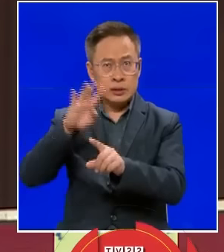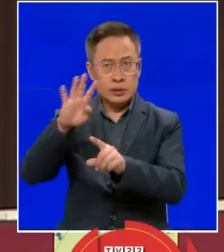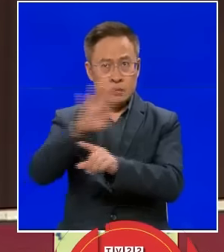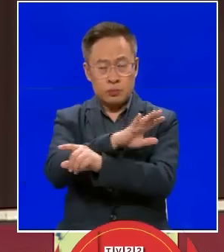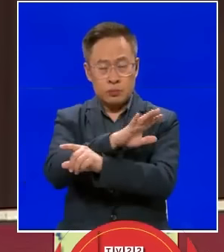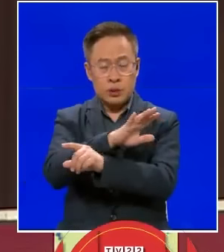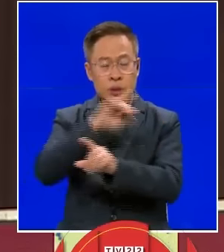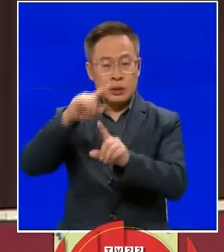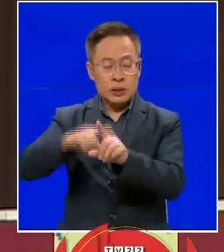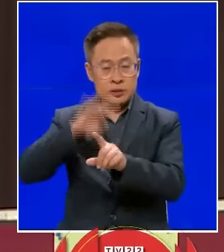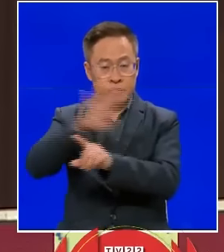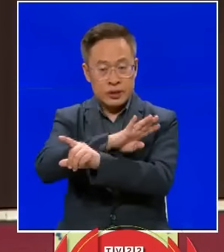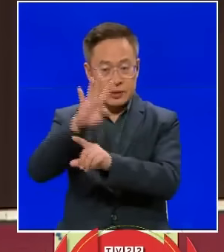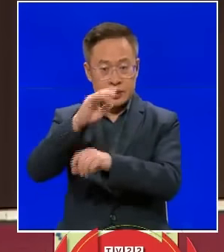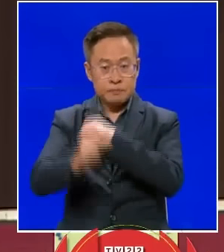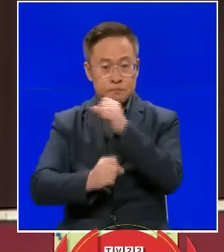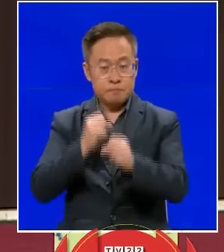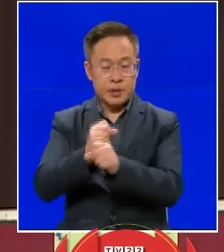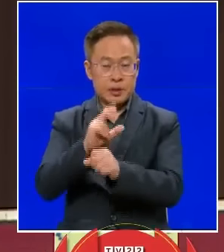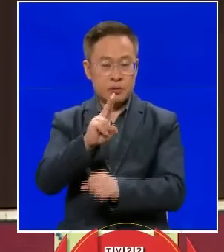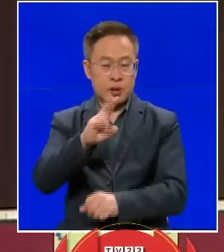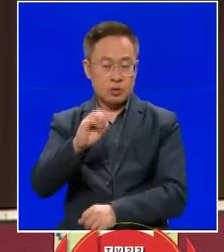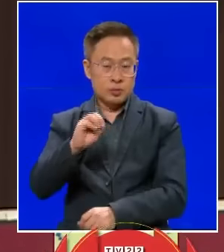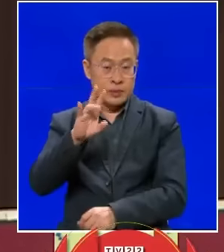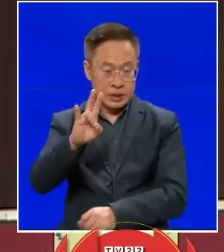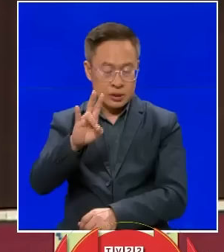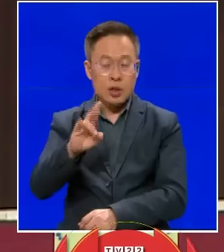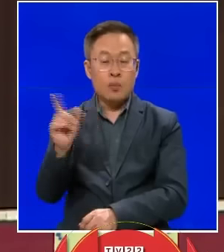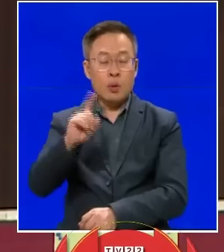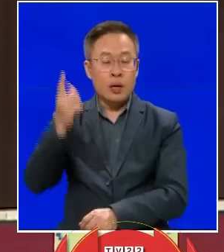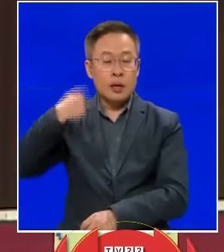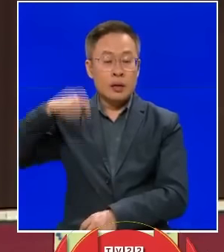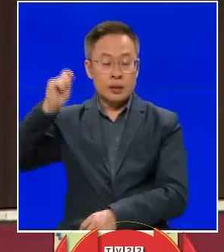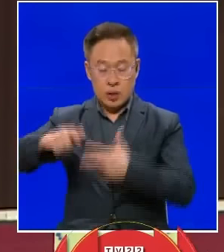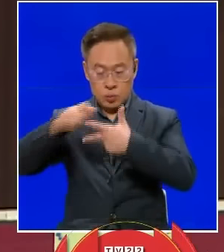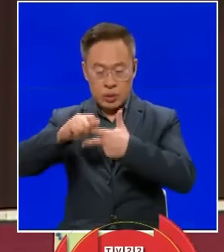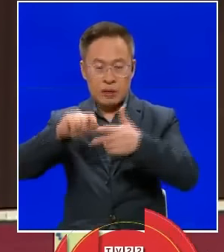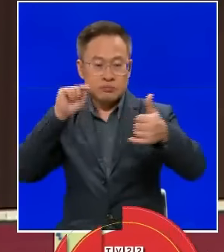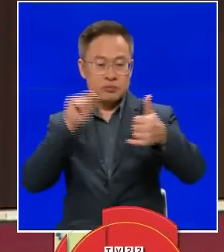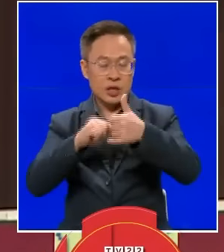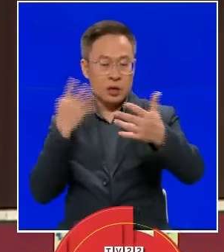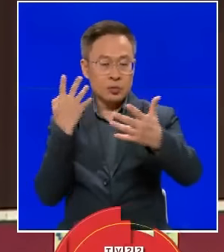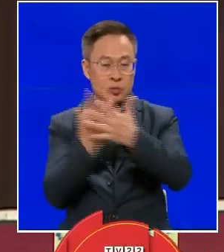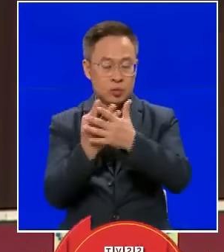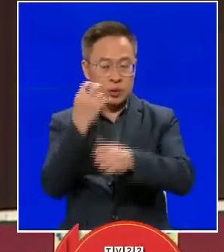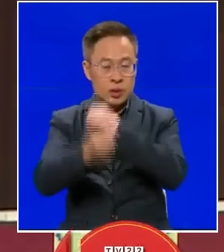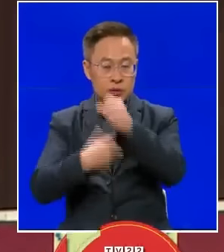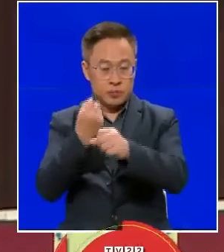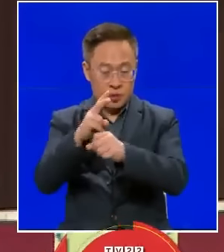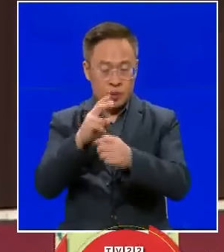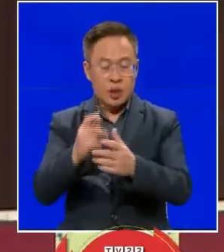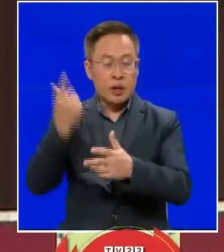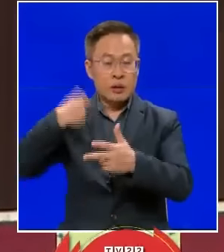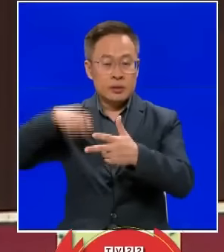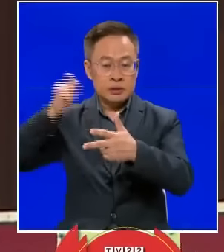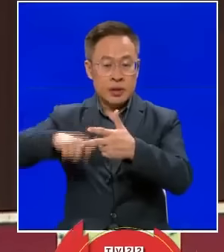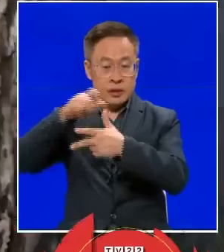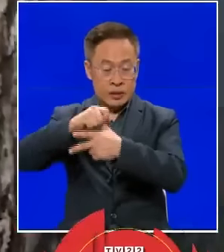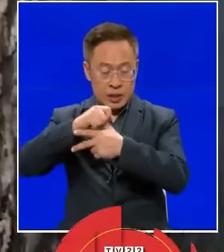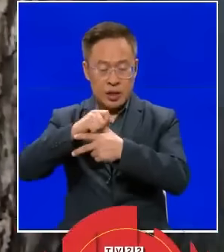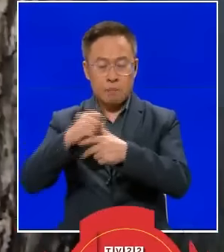จากสศาลอุทรณ์ภาค 5มีคำ่างยืนตามศาลชั้นต้นลงโทษจำคุก 12ปีและศาลฎีกาไม่อนุญาตให้ประกันตัวระหว่าง